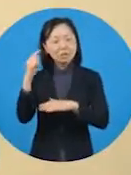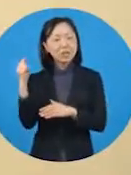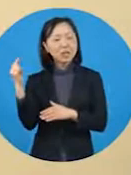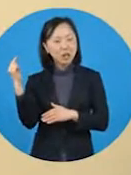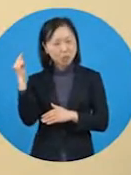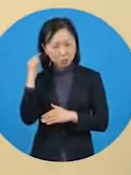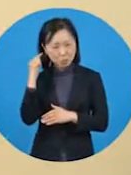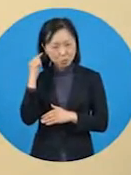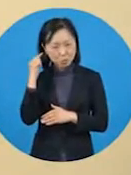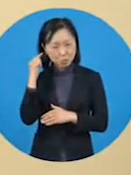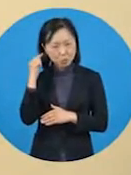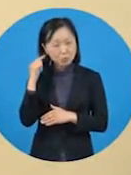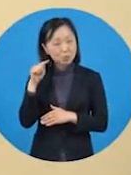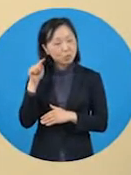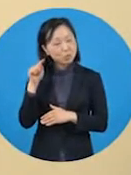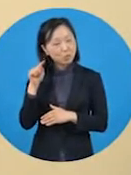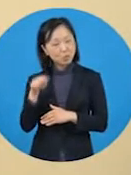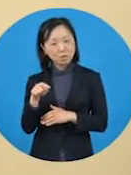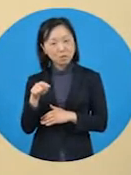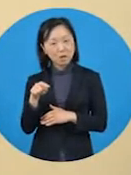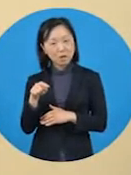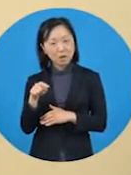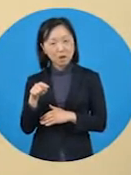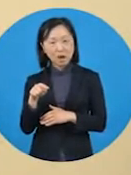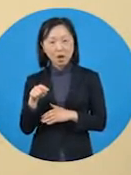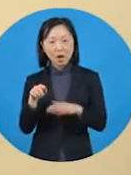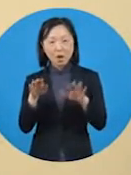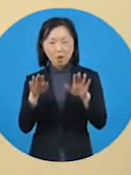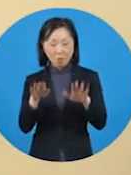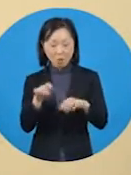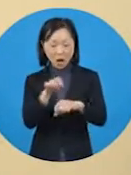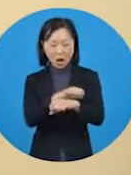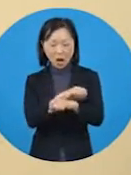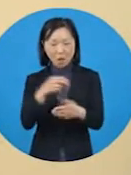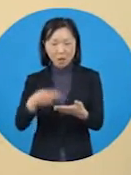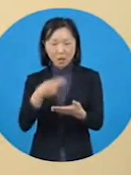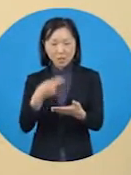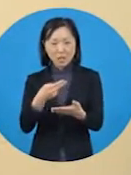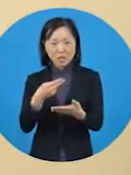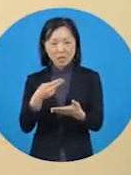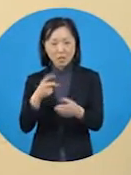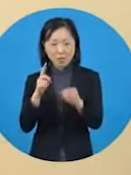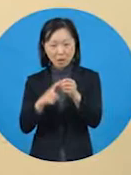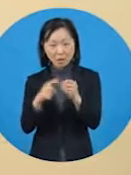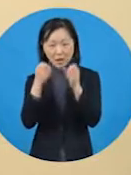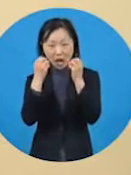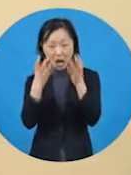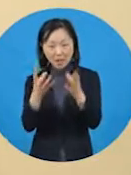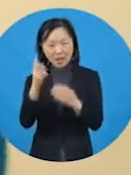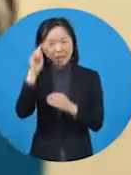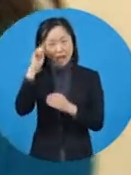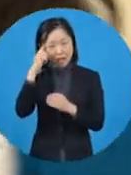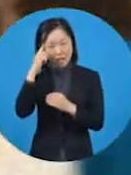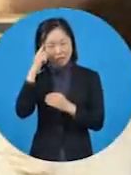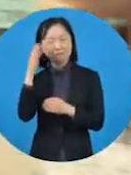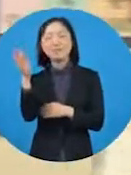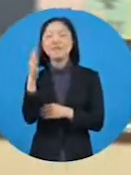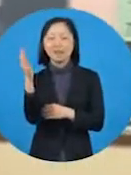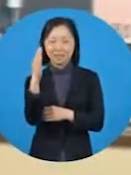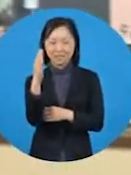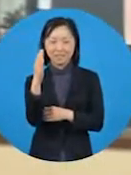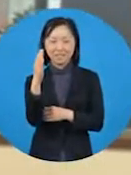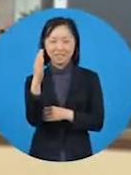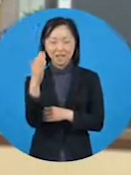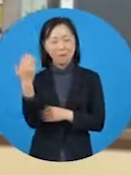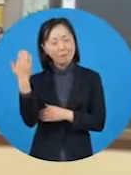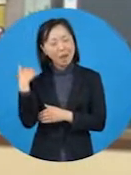初めて聞いたんですけれど、これは今回の折り飯のために新たに考えられたんですか？ いえ、以前